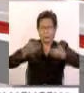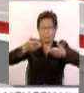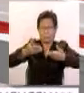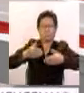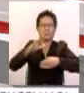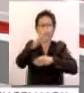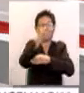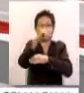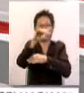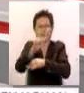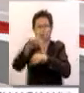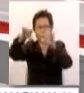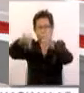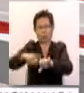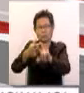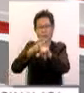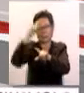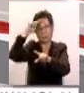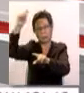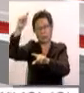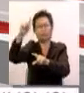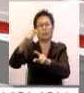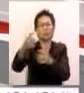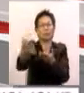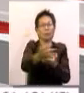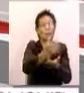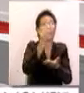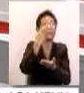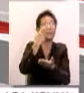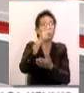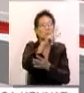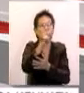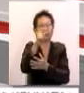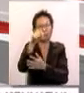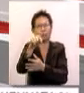menundukkan Muhammad Faris Ahmad Azri dari Terengganu dengan kutipan mata